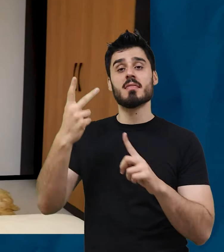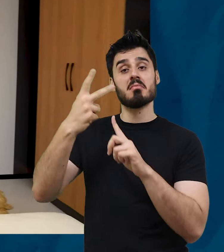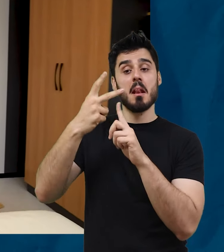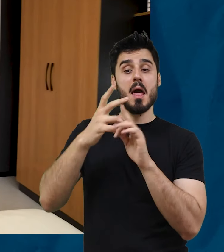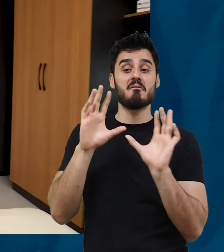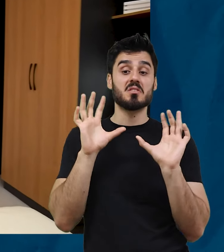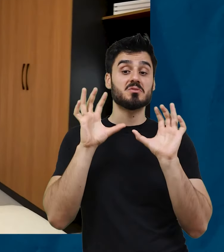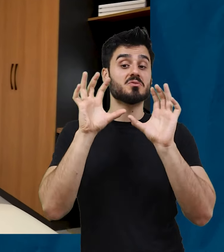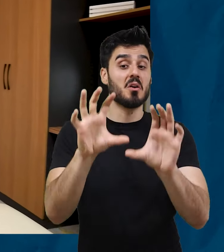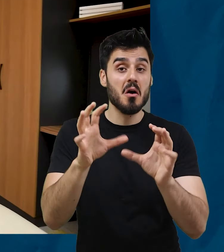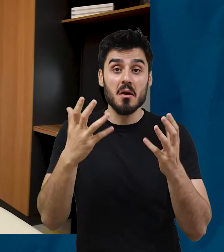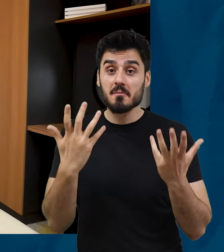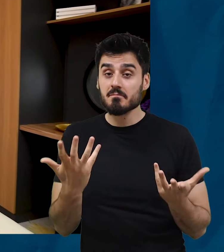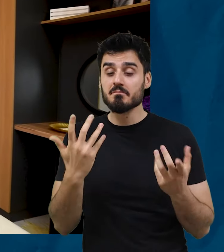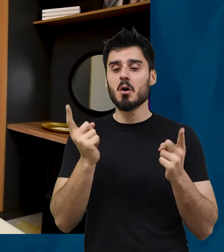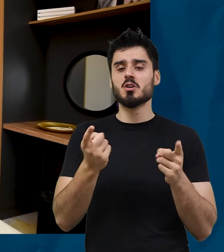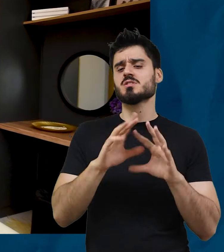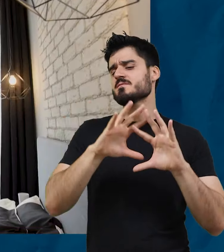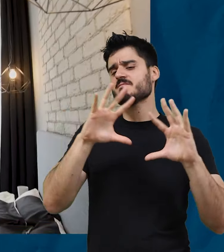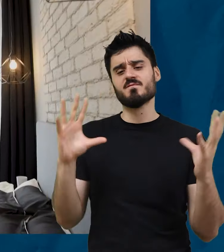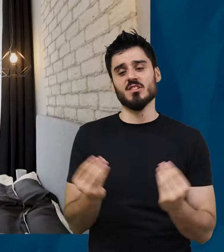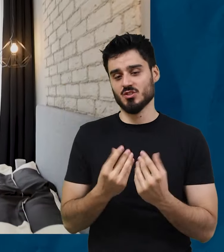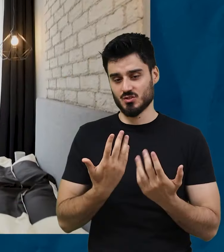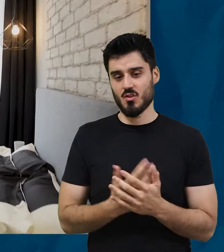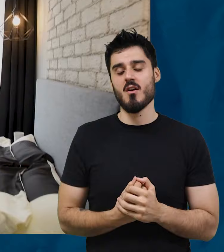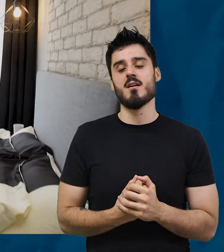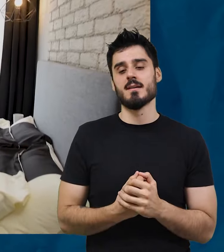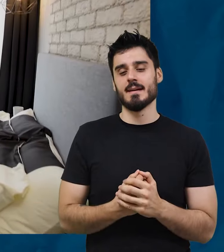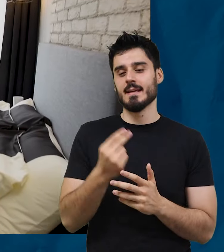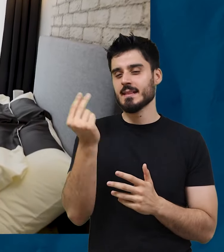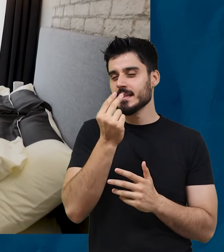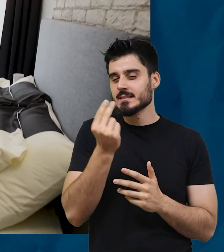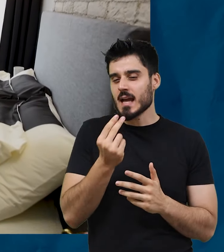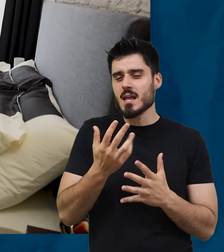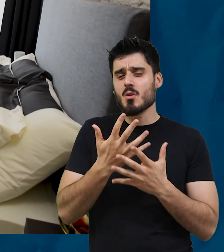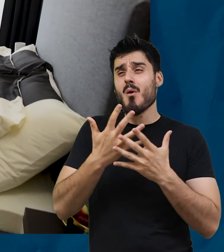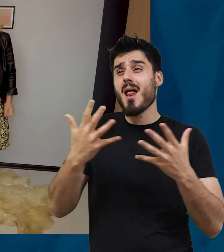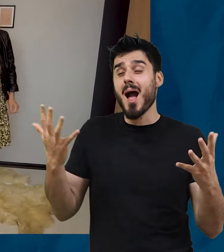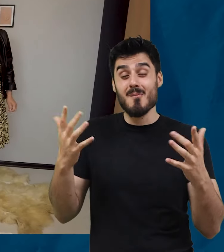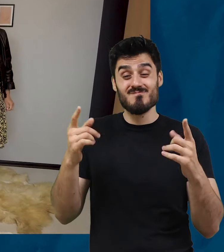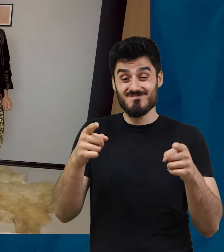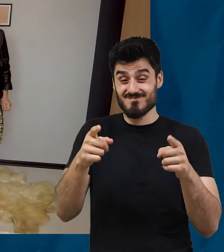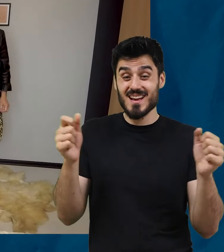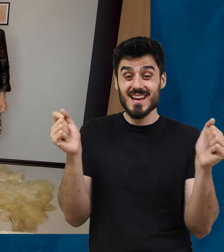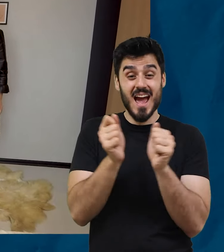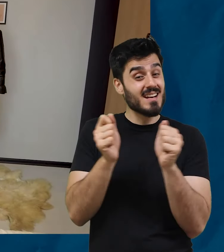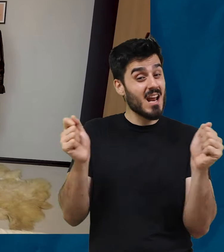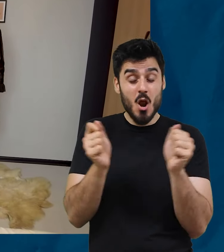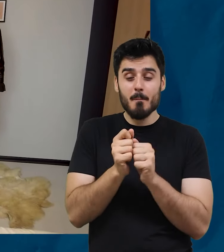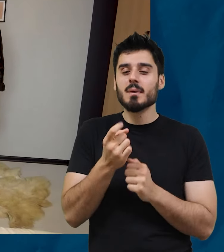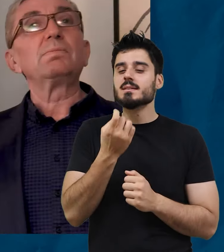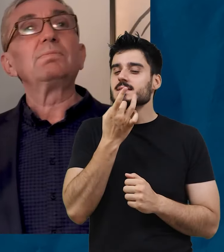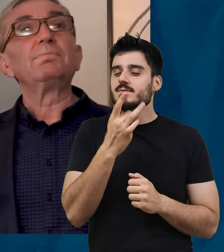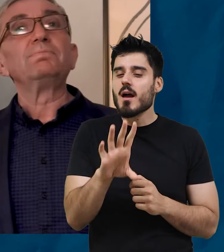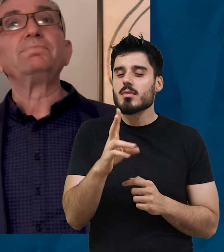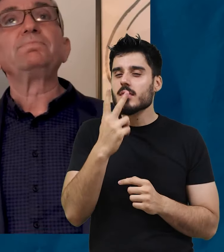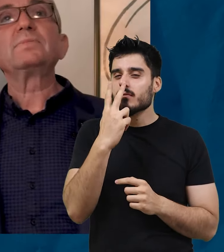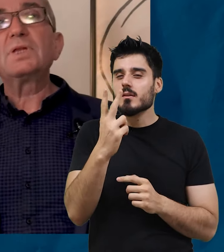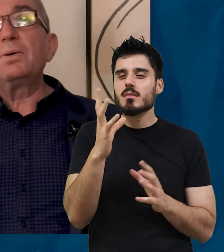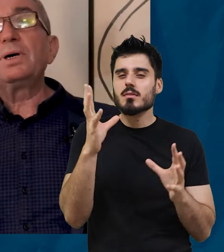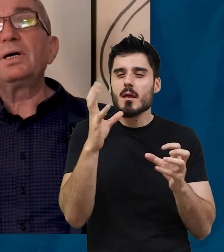там, ако решат да гледат телевизия докато спят. И виждаш ефекта на дизайна какъв е. Големи гардероби, но заради цветовете, виж как потъват